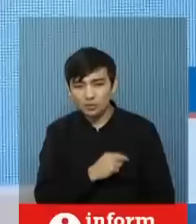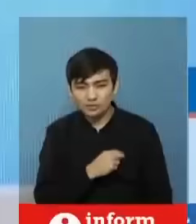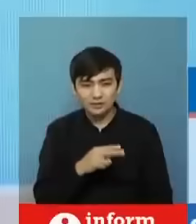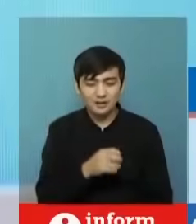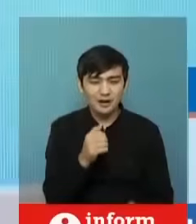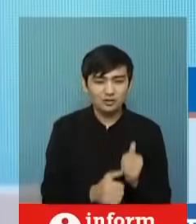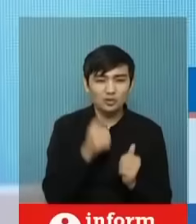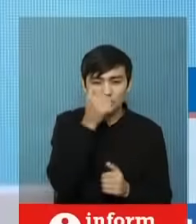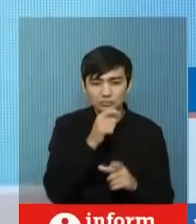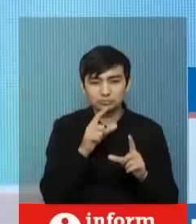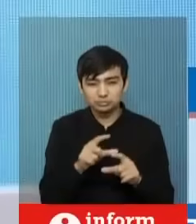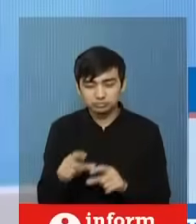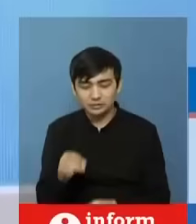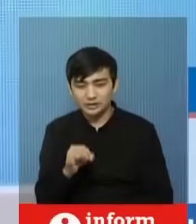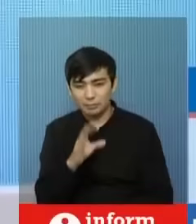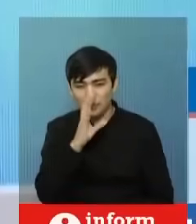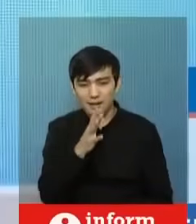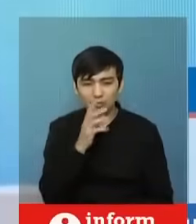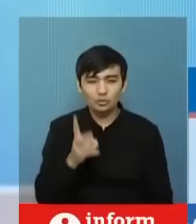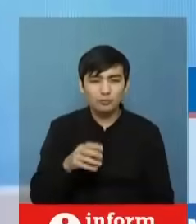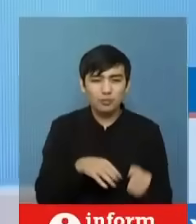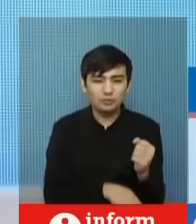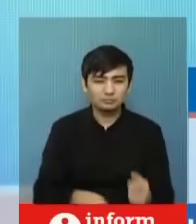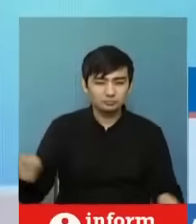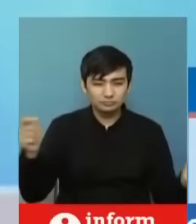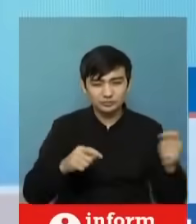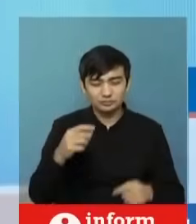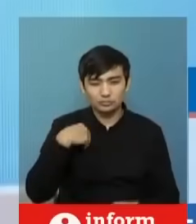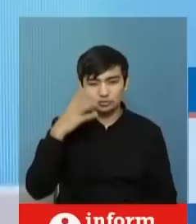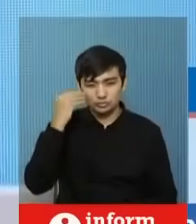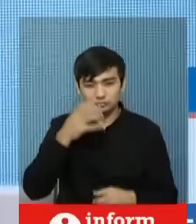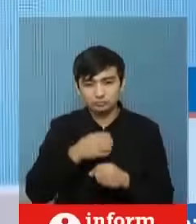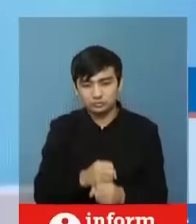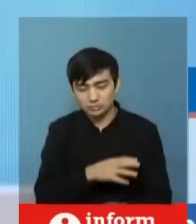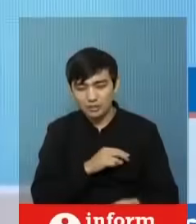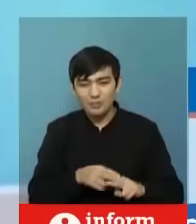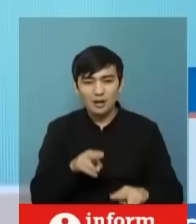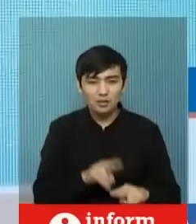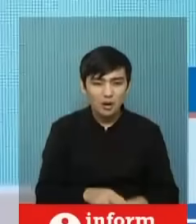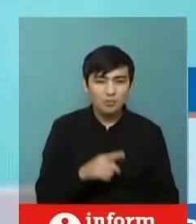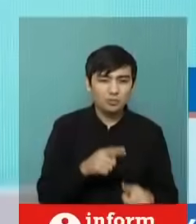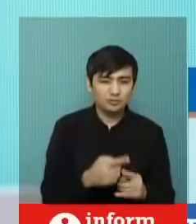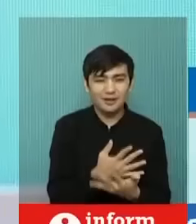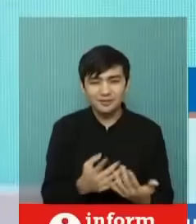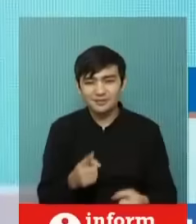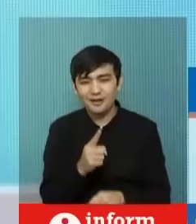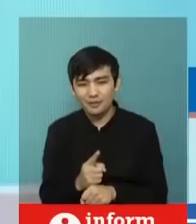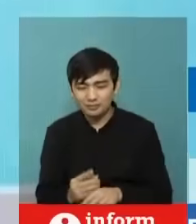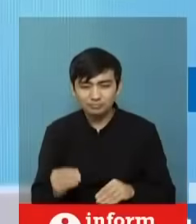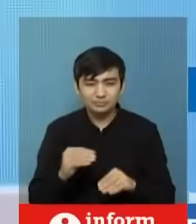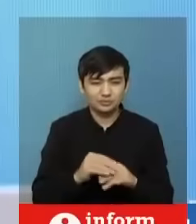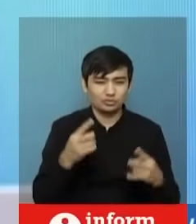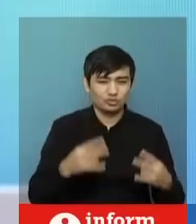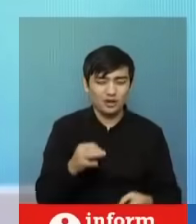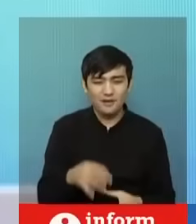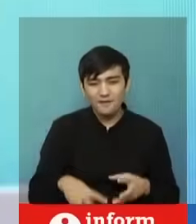төмендетіліп отырады. Мәселен, соңғы 5 жылда біз Астанаға келетін мигранттардың санын азайттық. Сондықтан қандай да бір қосымша шектеулер енгізудің қажеті жоқ. Яғни